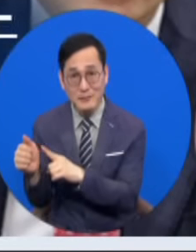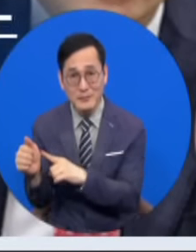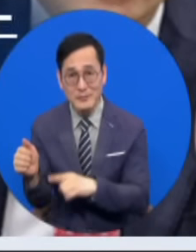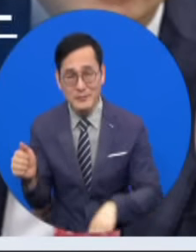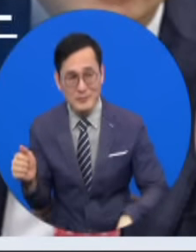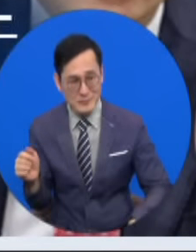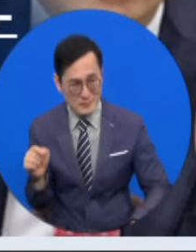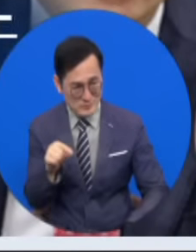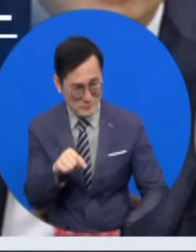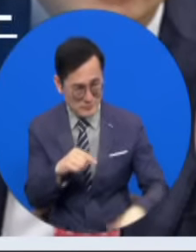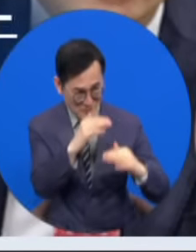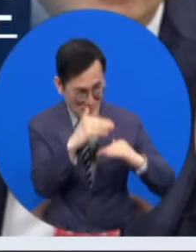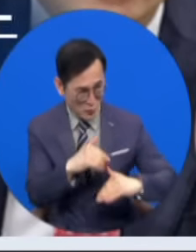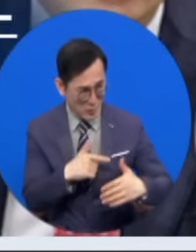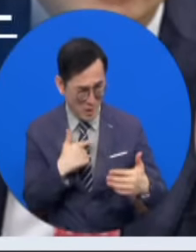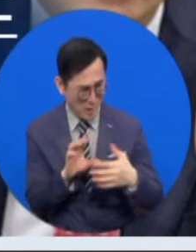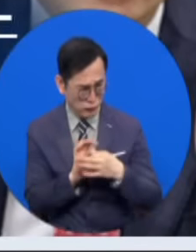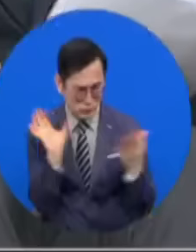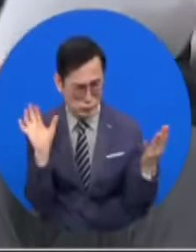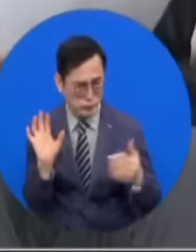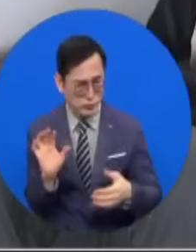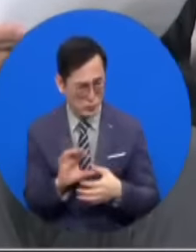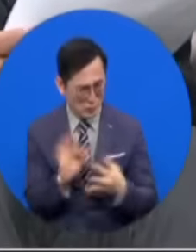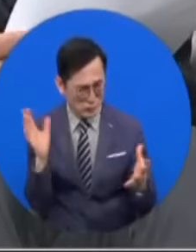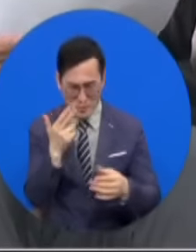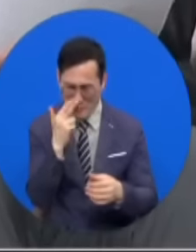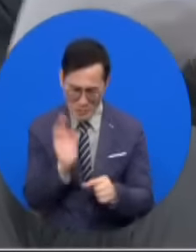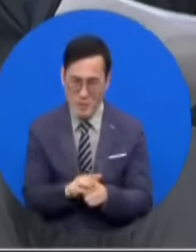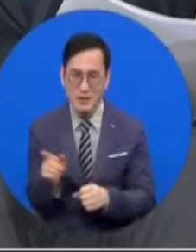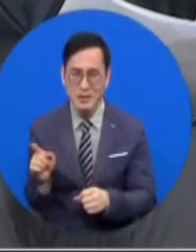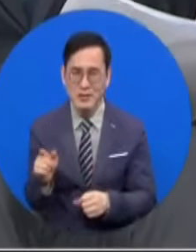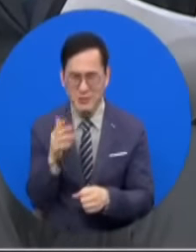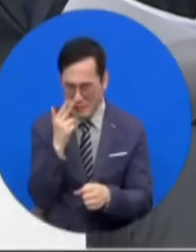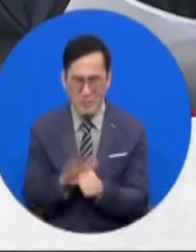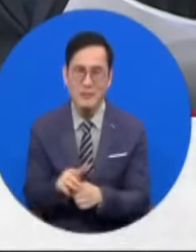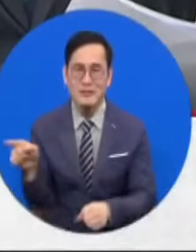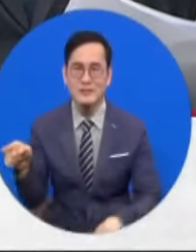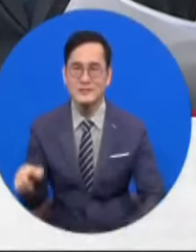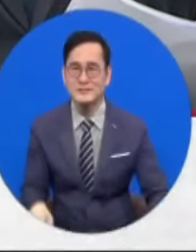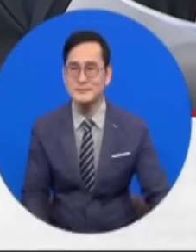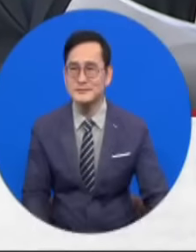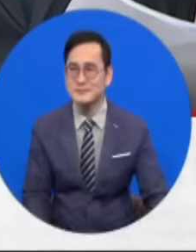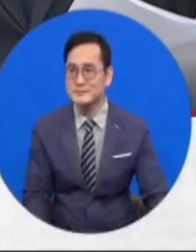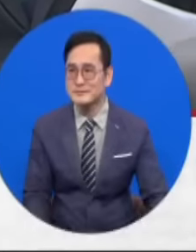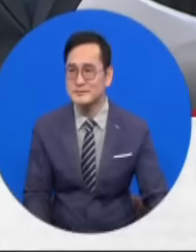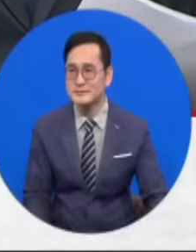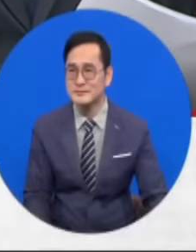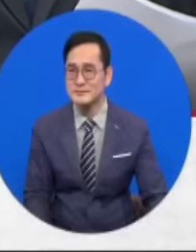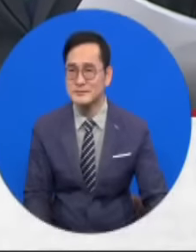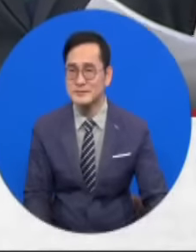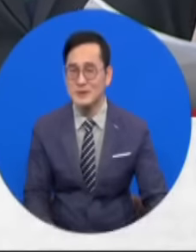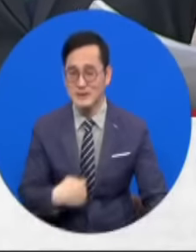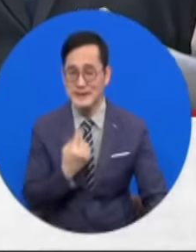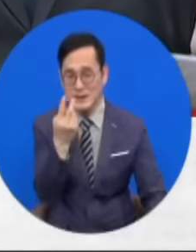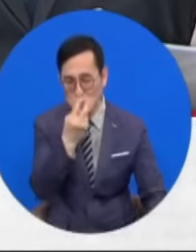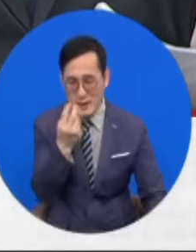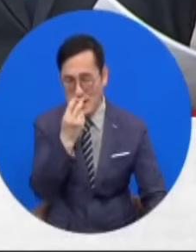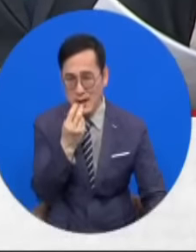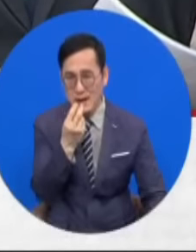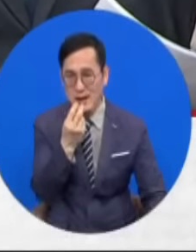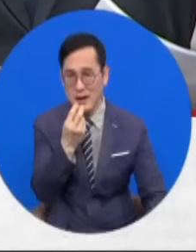박상현 검사의 얘기 일방적인 얘기일 수도 있기 때문에 실제 자체 조사를 통해서 이것 이것이 만약 카더라 있지 아니면 명백한 허위인지